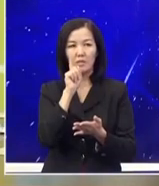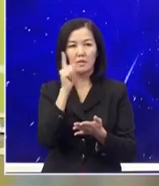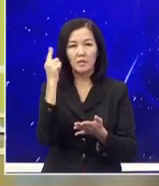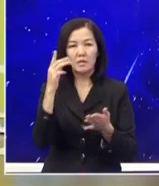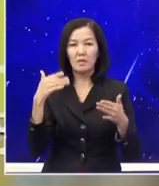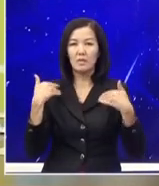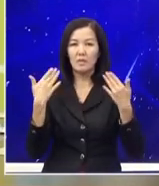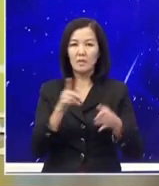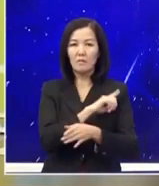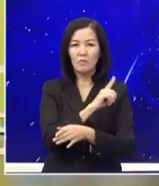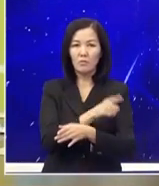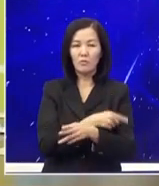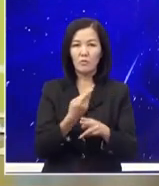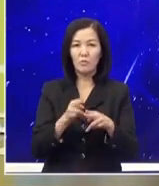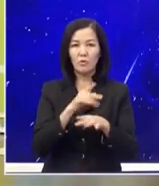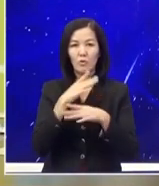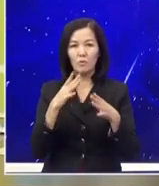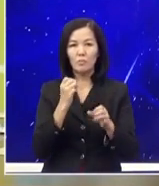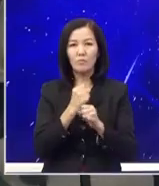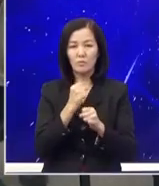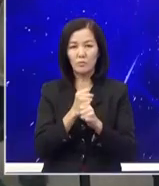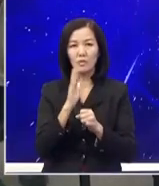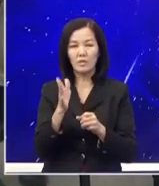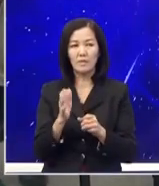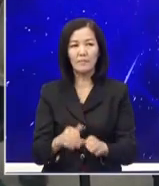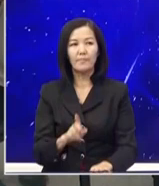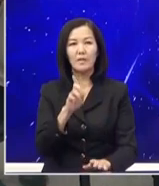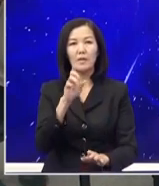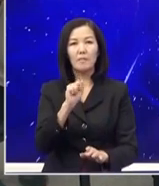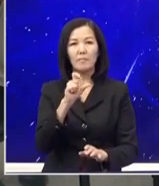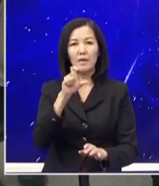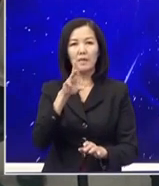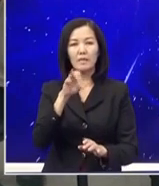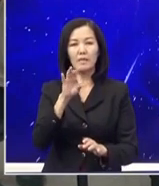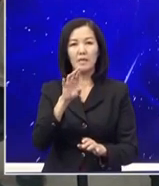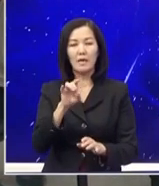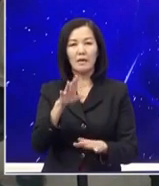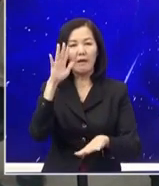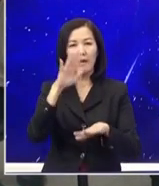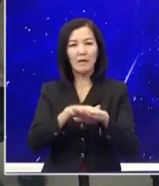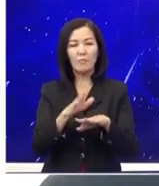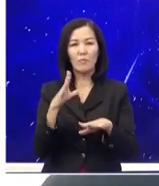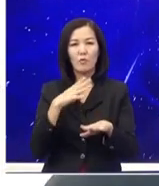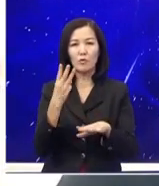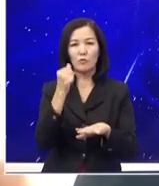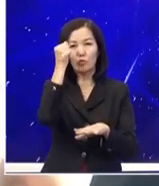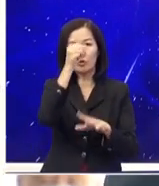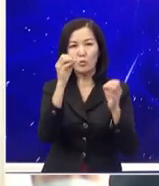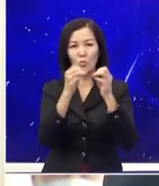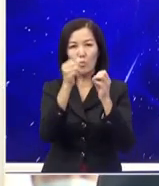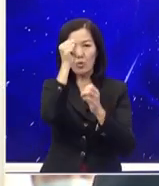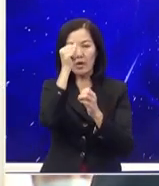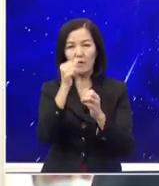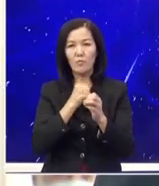инициативный, энергии много у тебя. Қолынан келген жасадым. Бақтияр Өнербаевтың текеліге әкім болғанына 3 жыл 10 ай, 2016